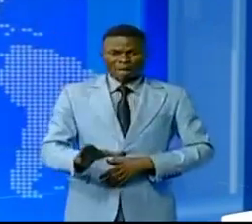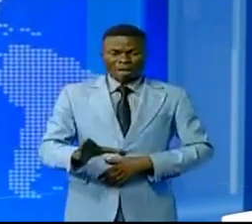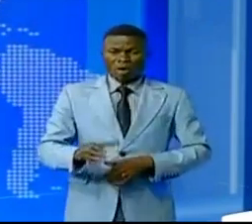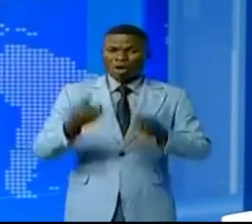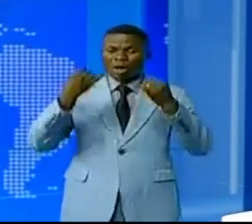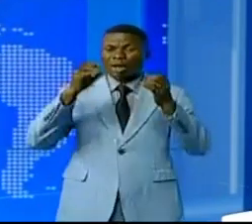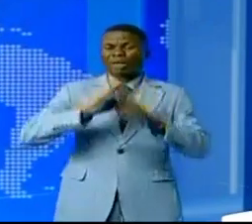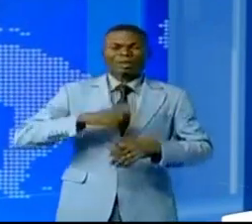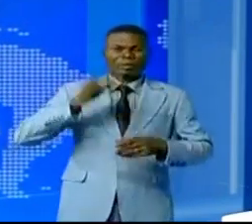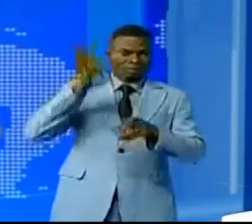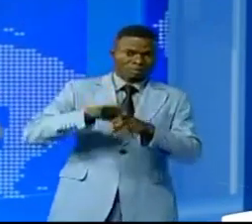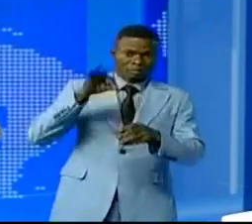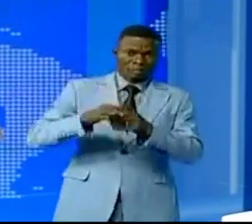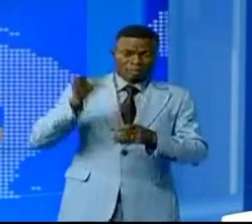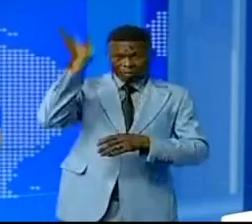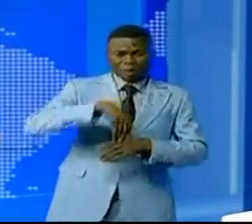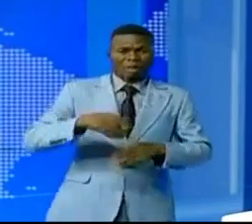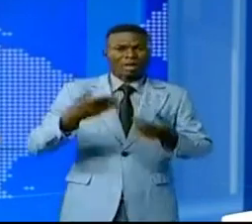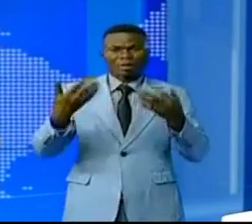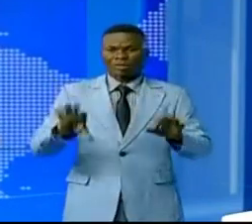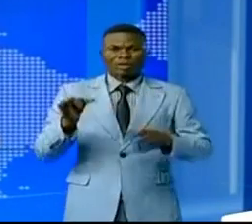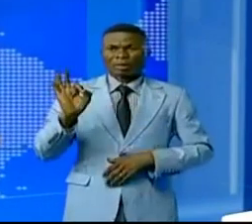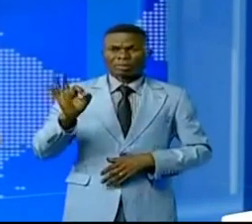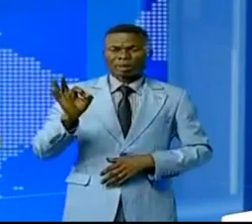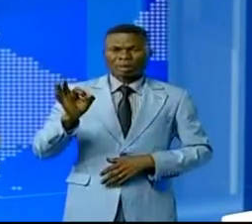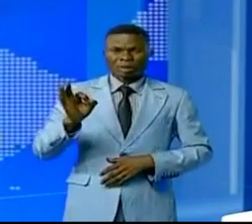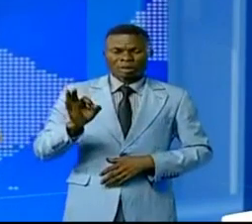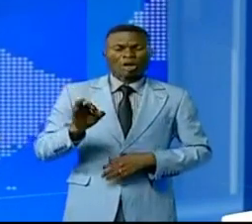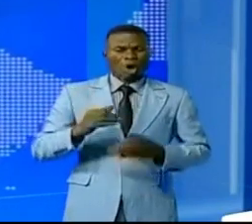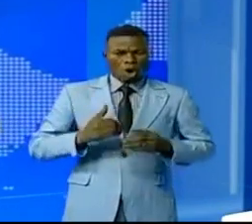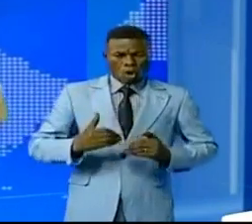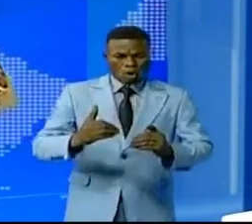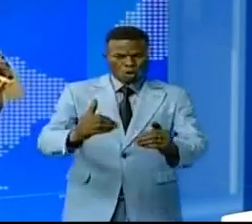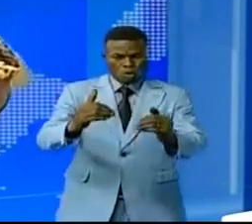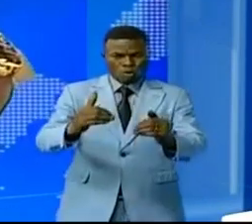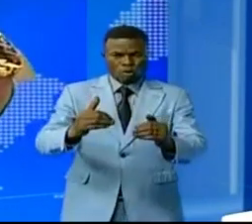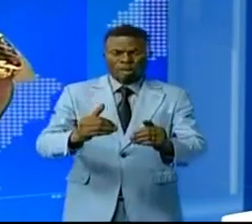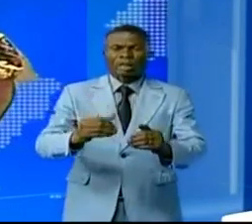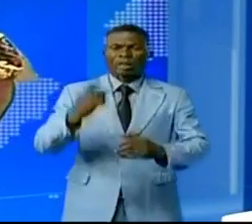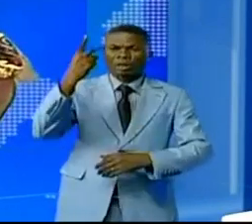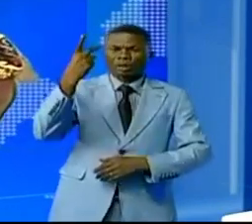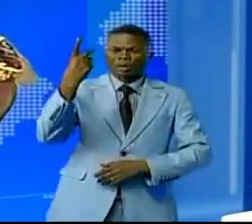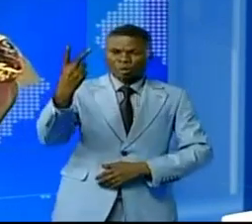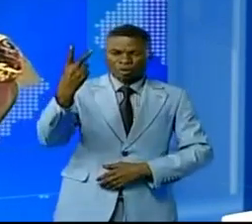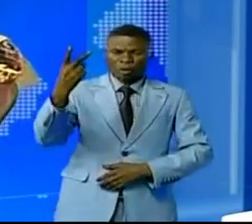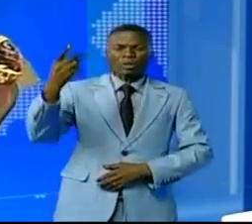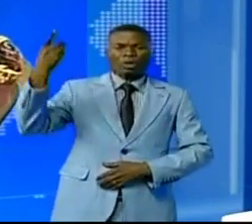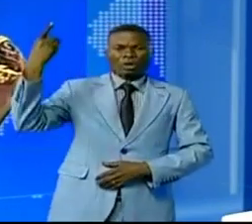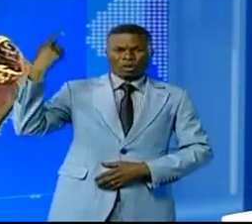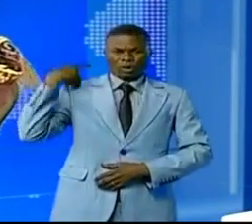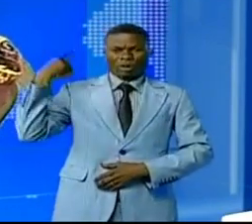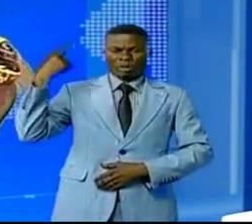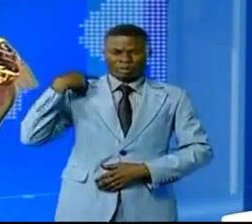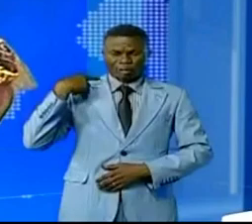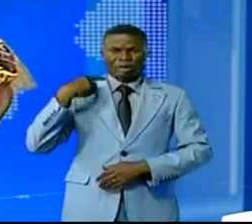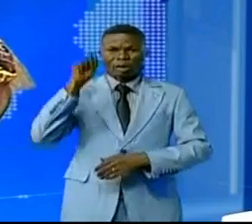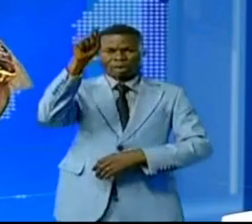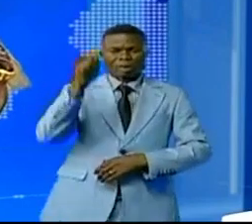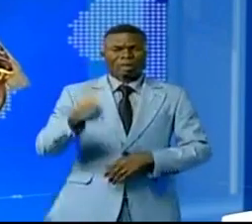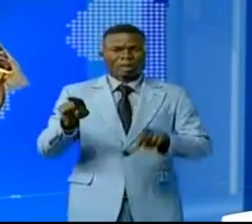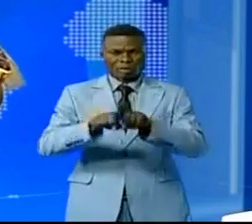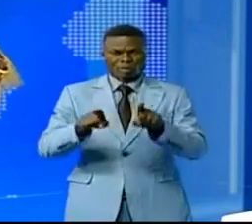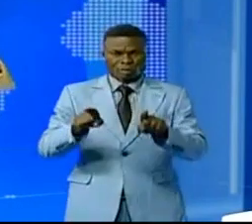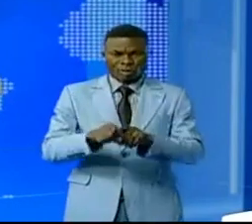Nefertiti Ngundiaza et Guimbadou iront au deuxième tour. Même exercice également dans la province de la